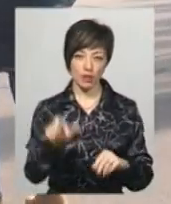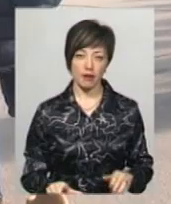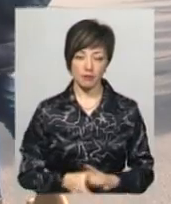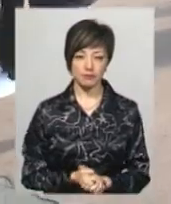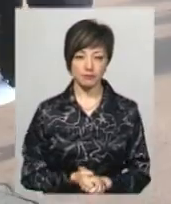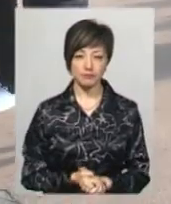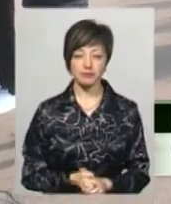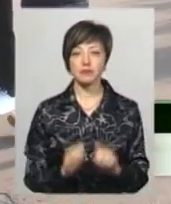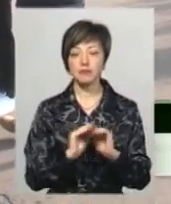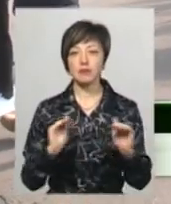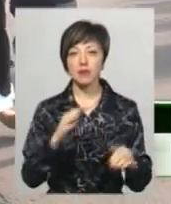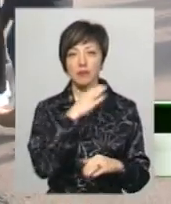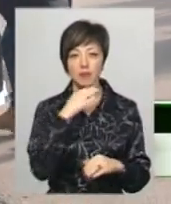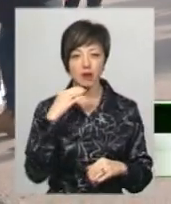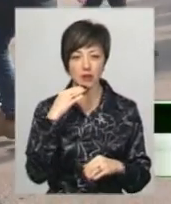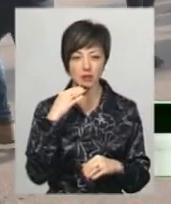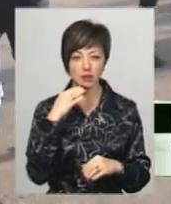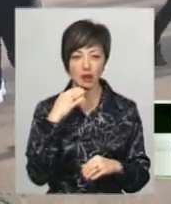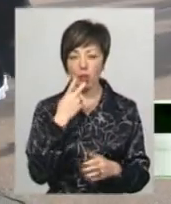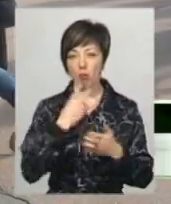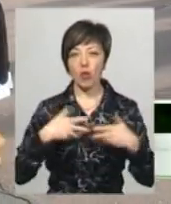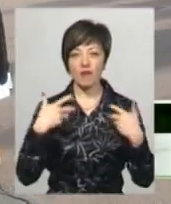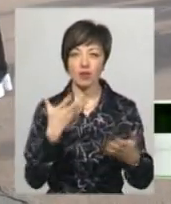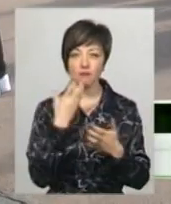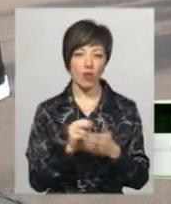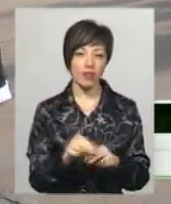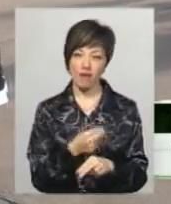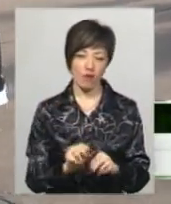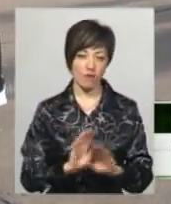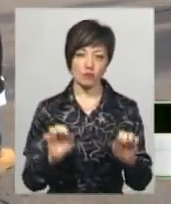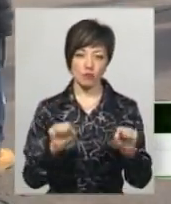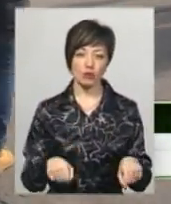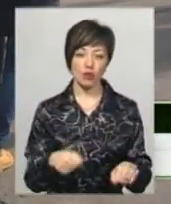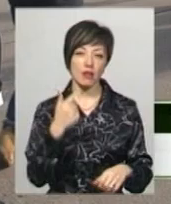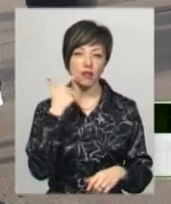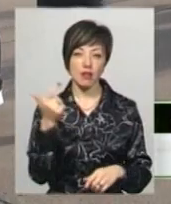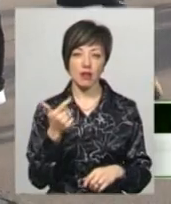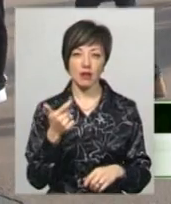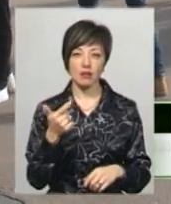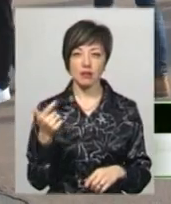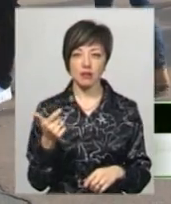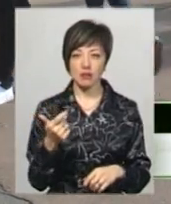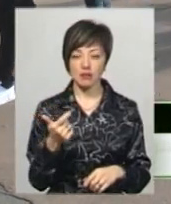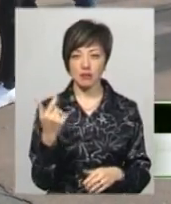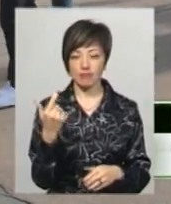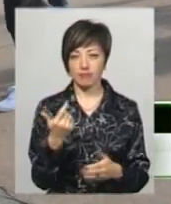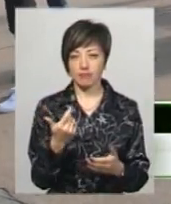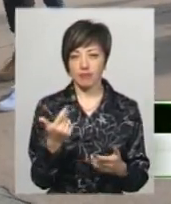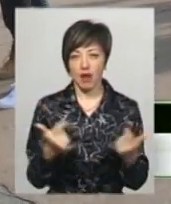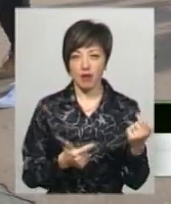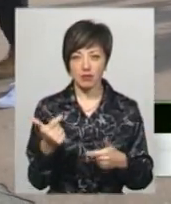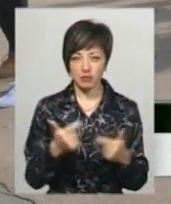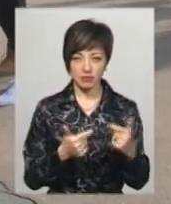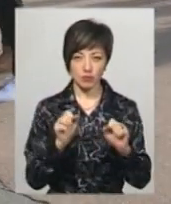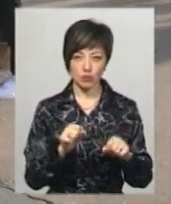Наталія Готко. Діти багато проявляють свою невихованість, вони можуть нахамити, вони можуть